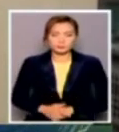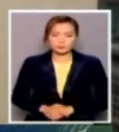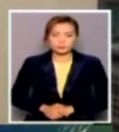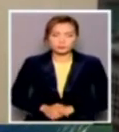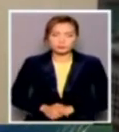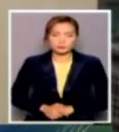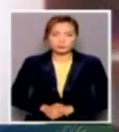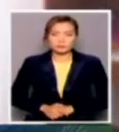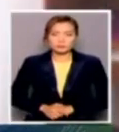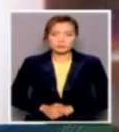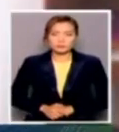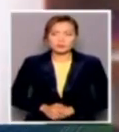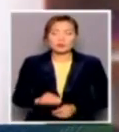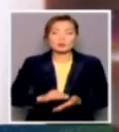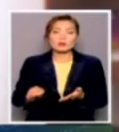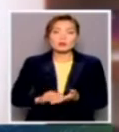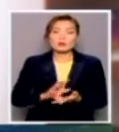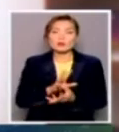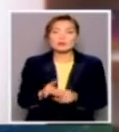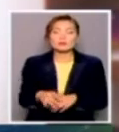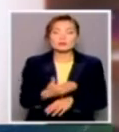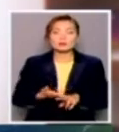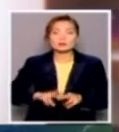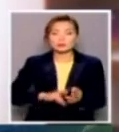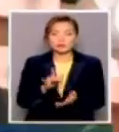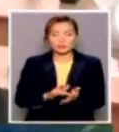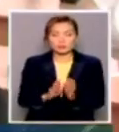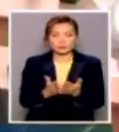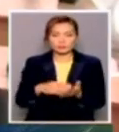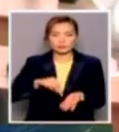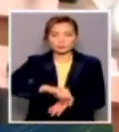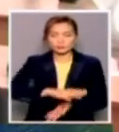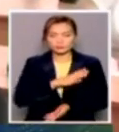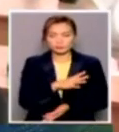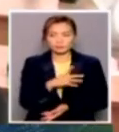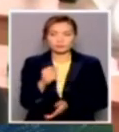значение. В написании общенародного диктанта в Центральной библиотеке приняли